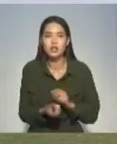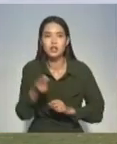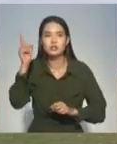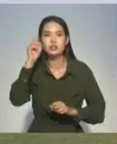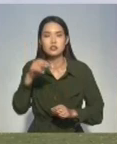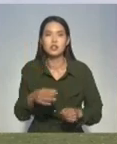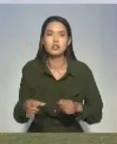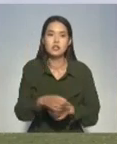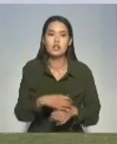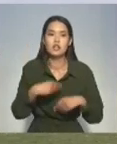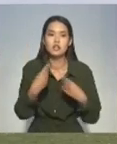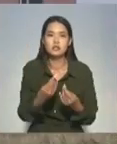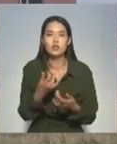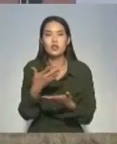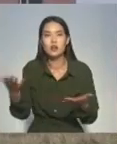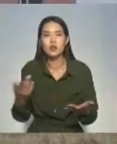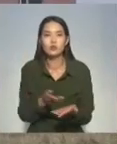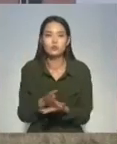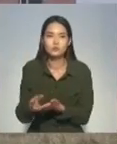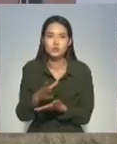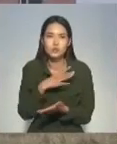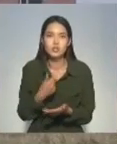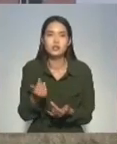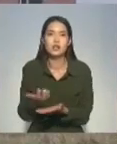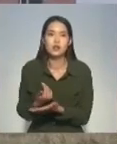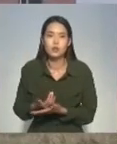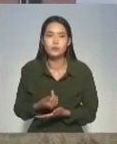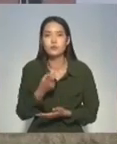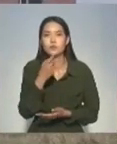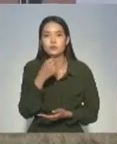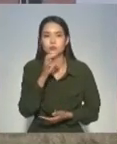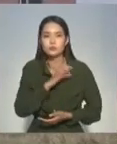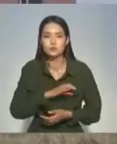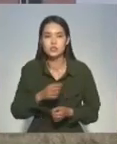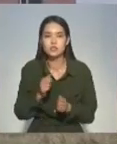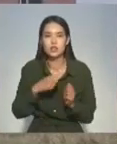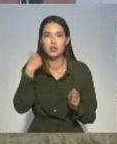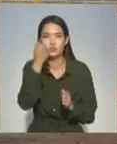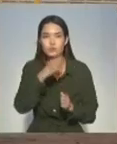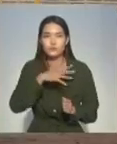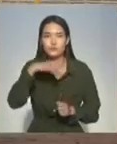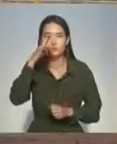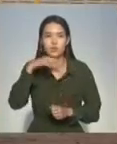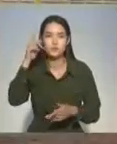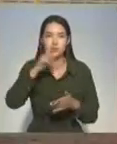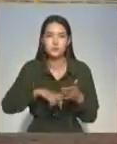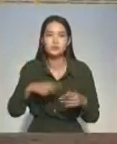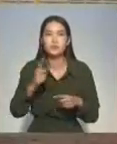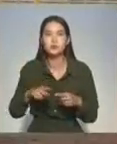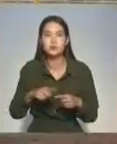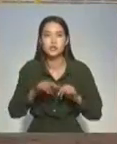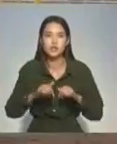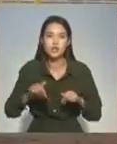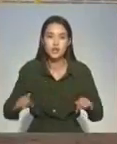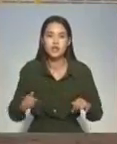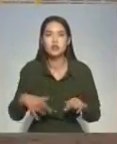горячо обсуждается. Еще одна сторона – выборы акимов районов, которые тоже намечены на этот год. Казахстанцы уверены, это позитивно скажется на развитии